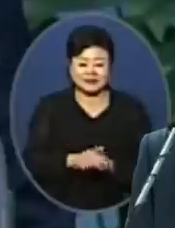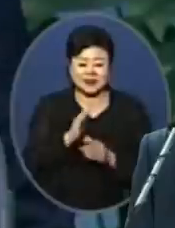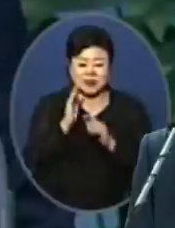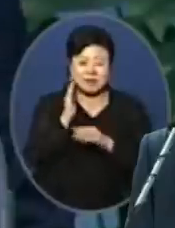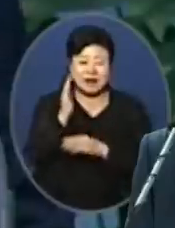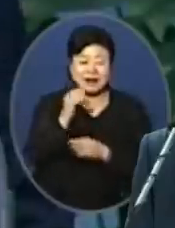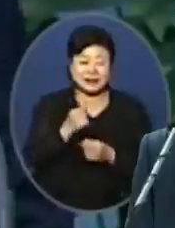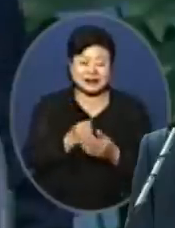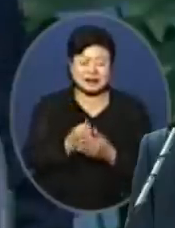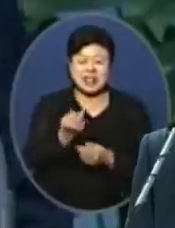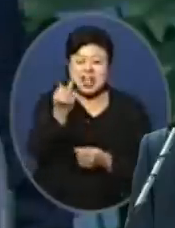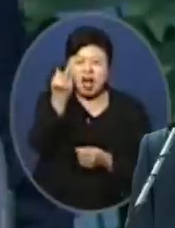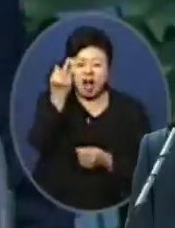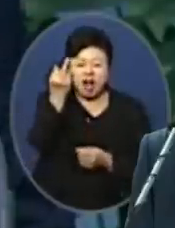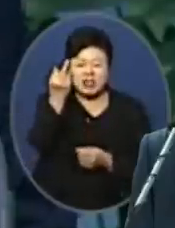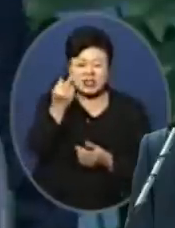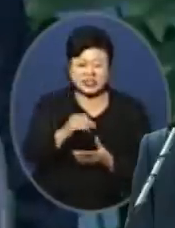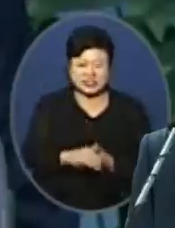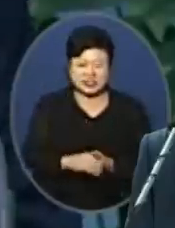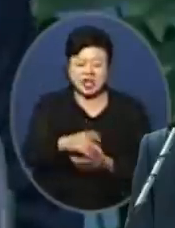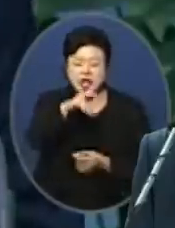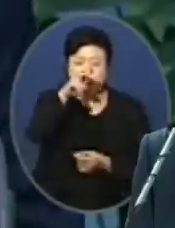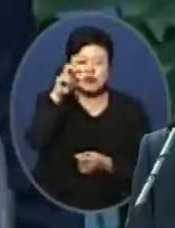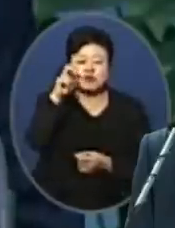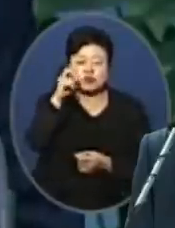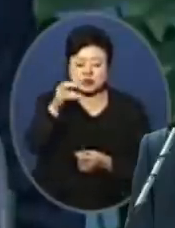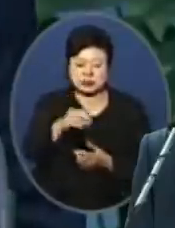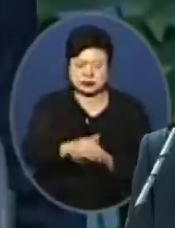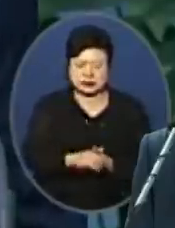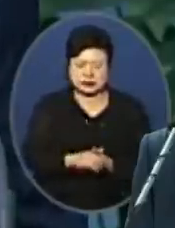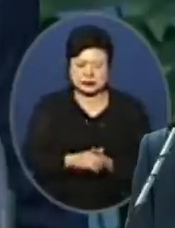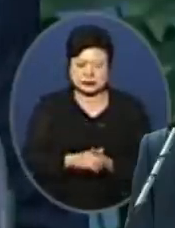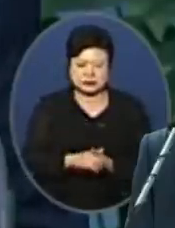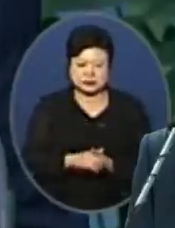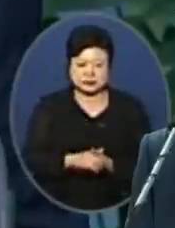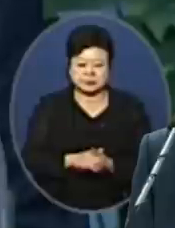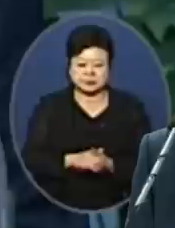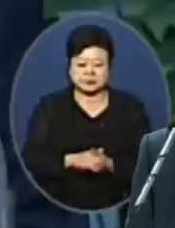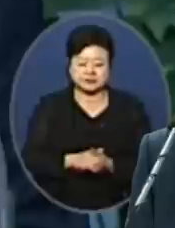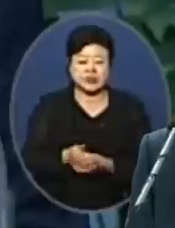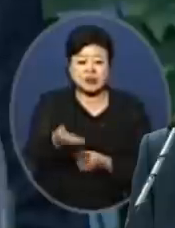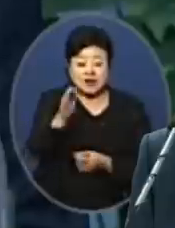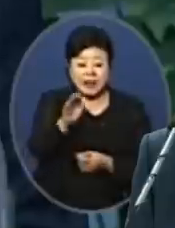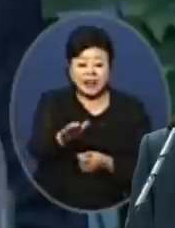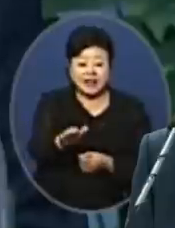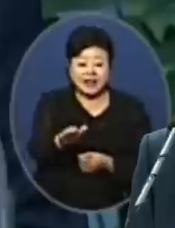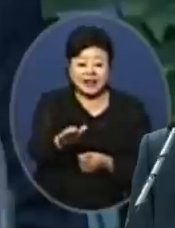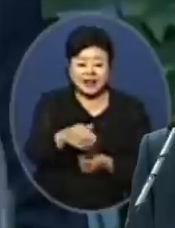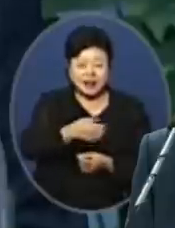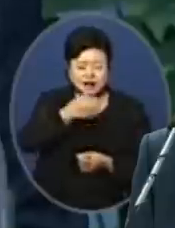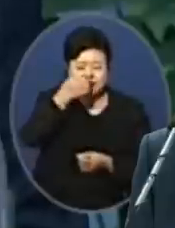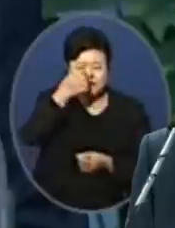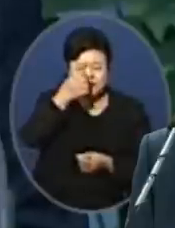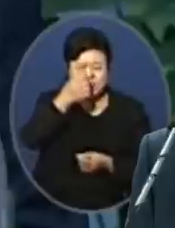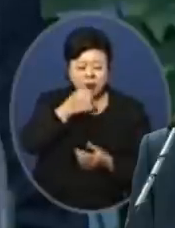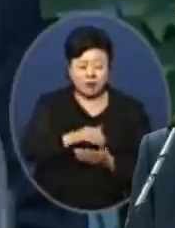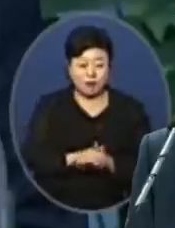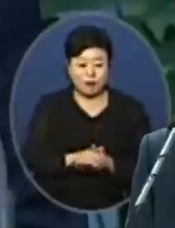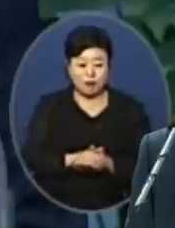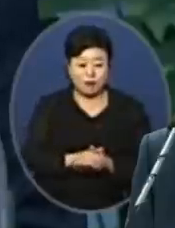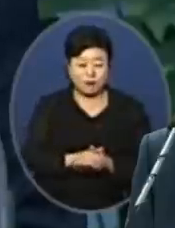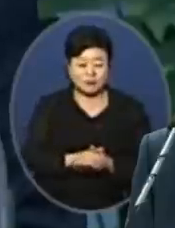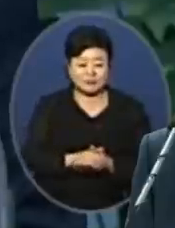이야기를 하기 때문에 형들에게 미움을 받았습니다. 그러나 그는 꿈을 꾸고